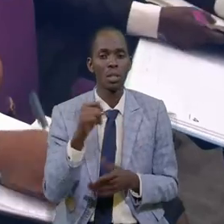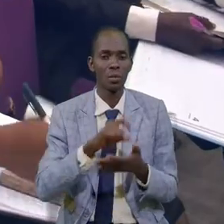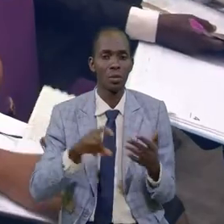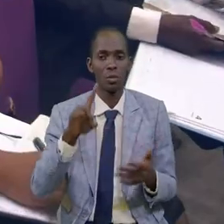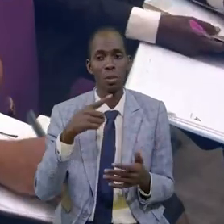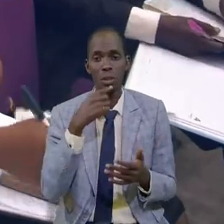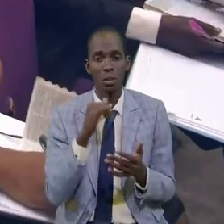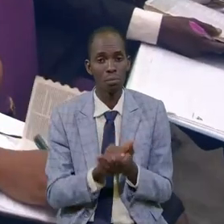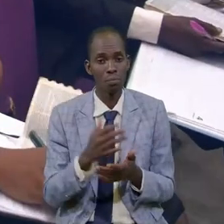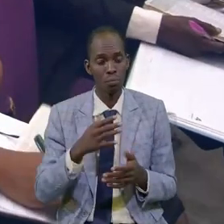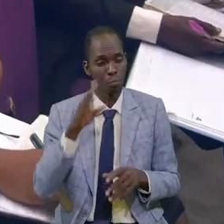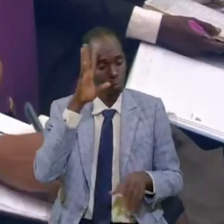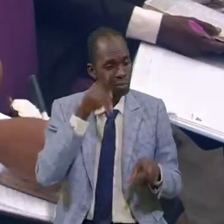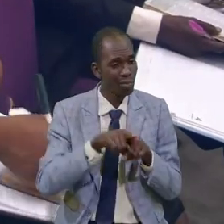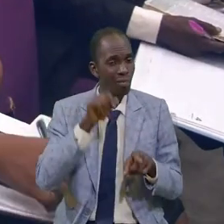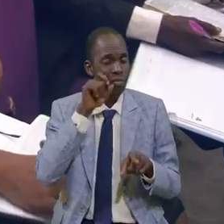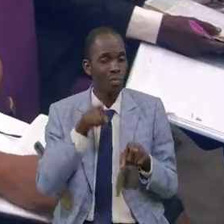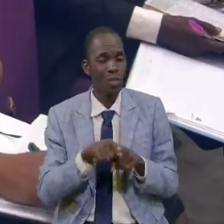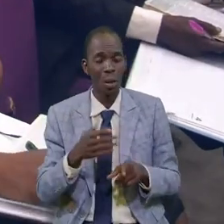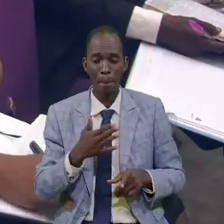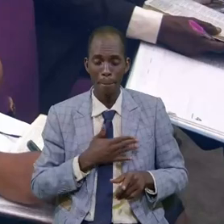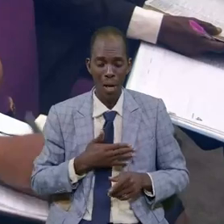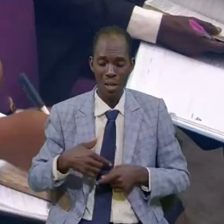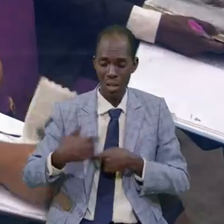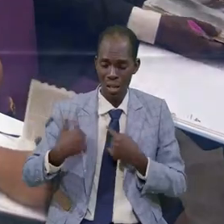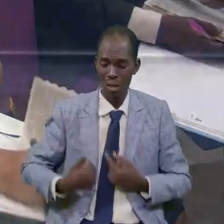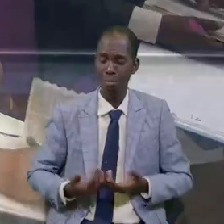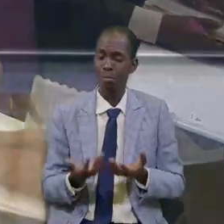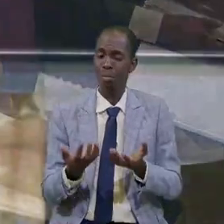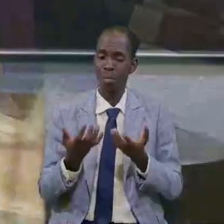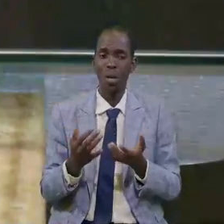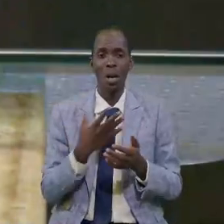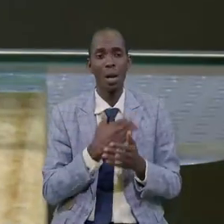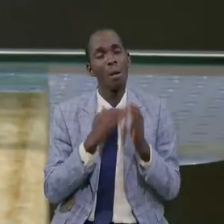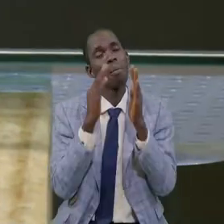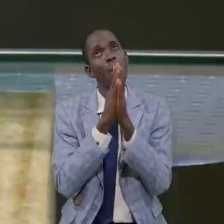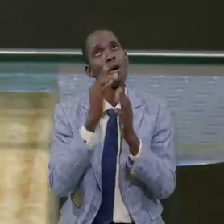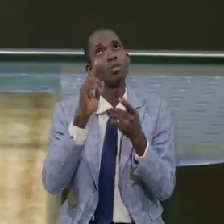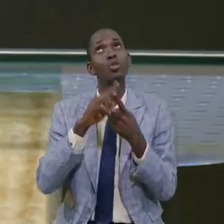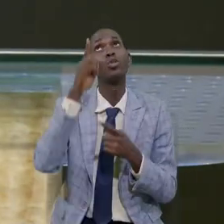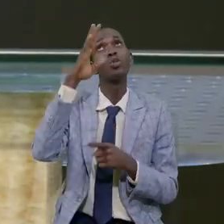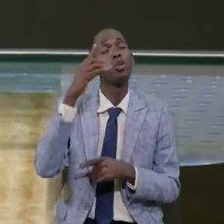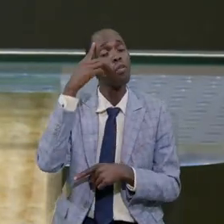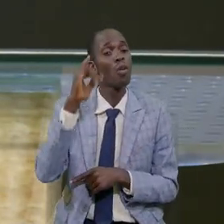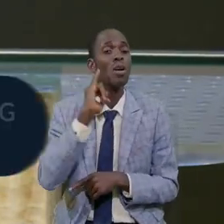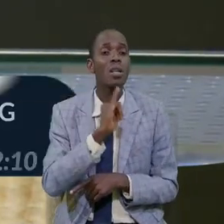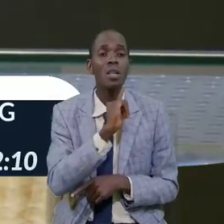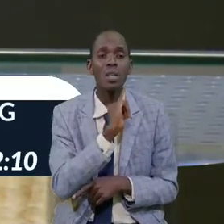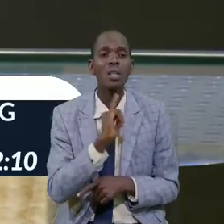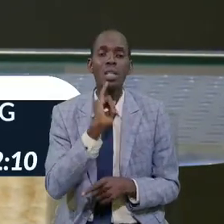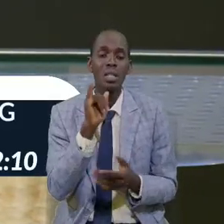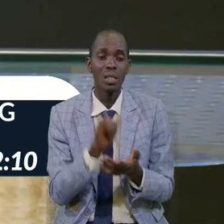Romains 10, 1, il dit, « Frères, le vœu de mon cœur et ma prière à Dieu pour eux, c'est qu'ils